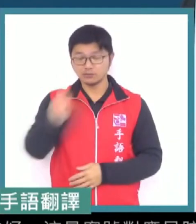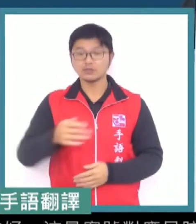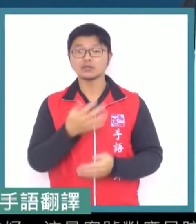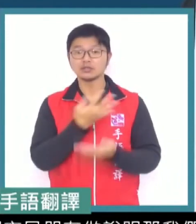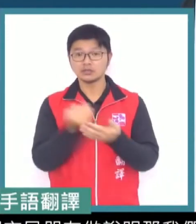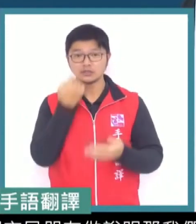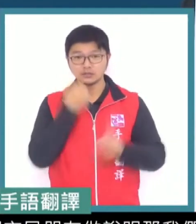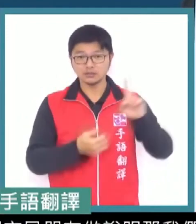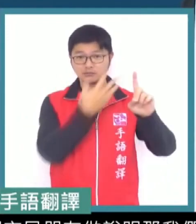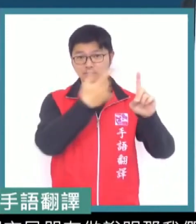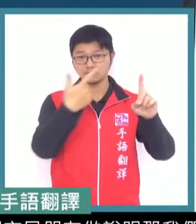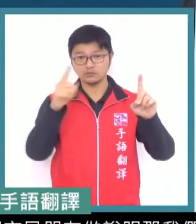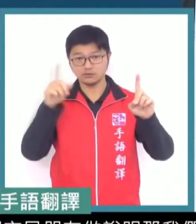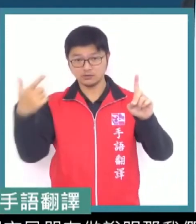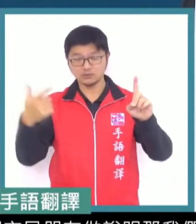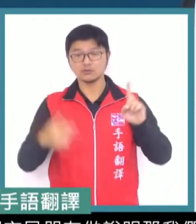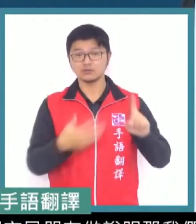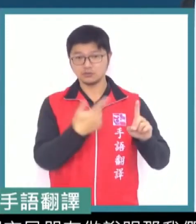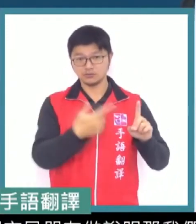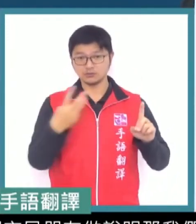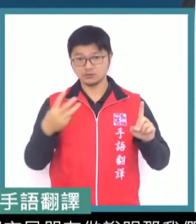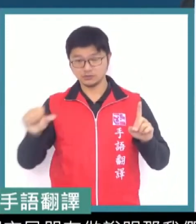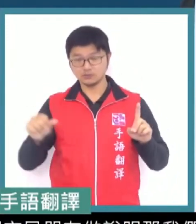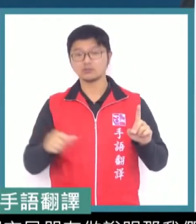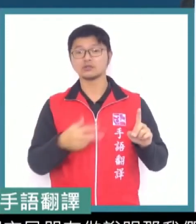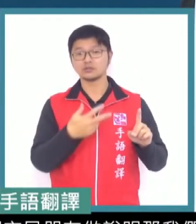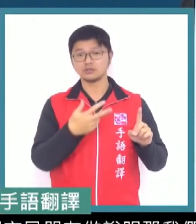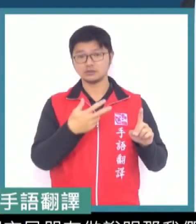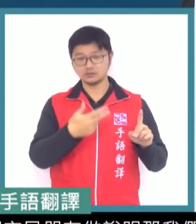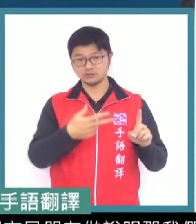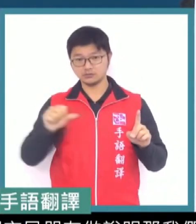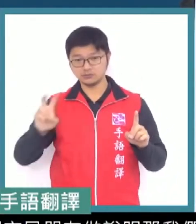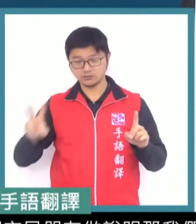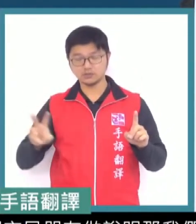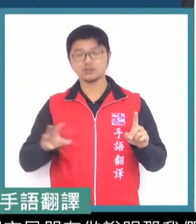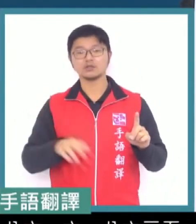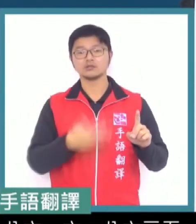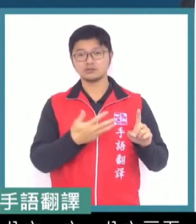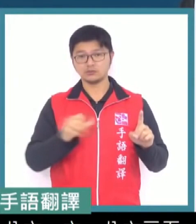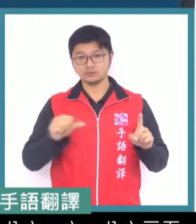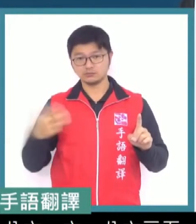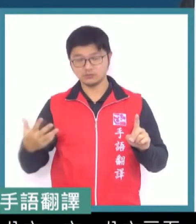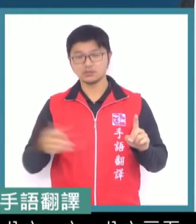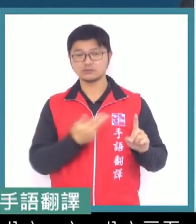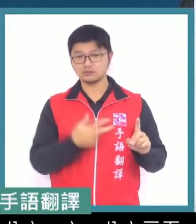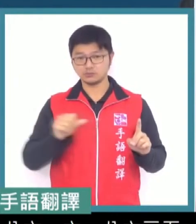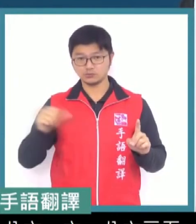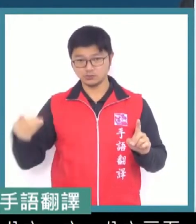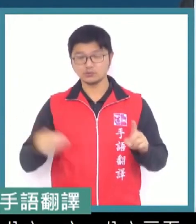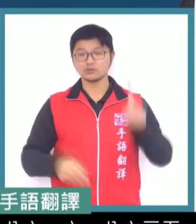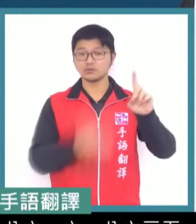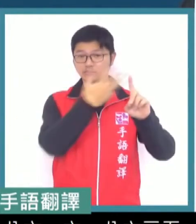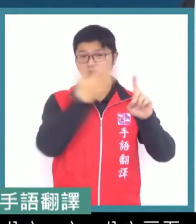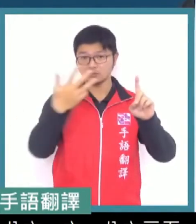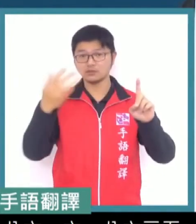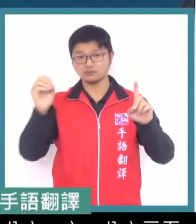号是18616、18635、18752、18758、18759、